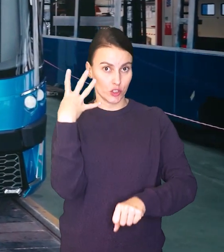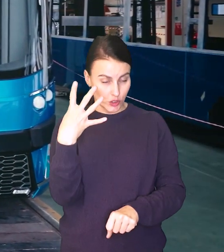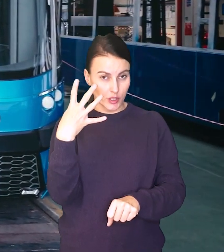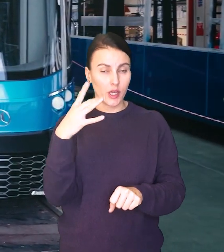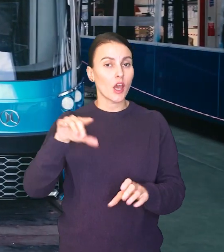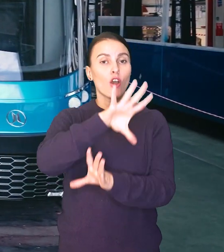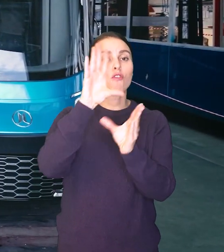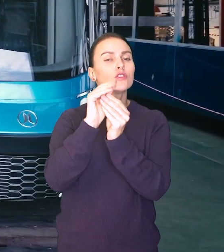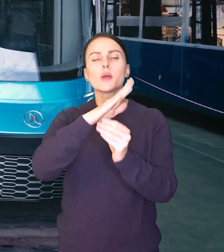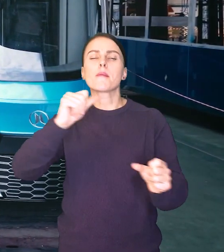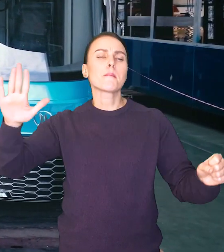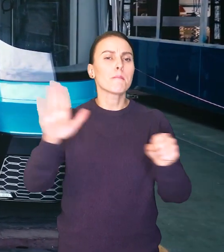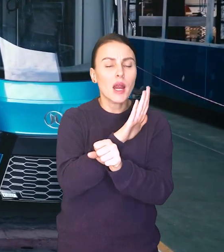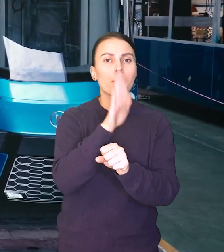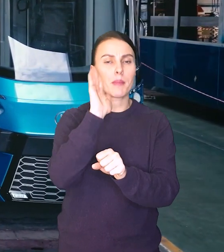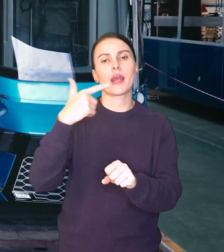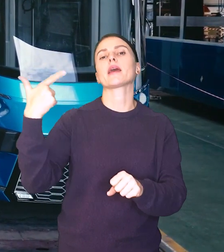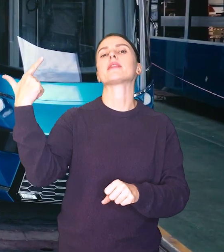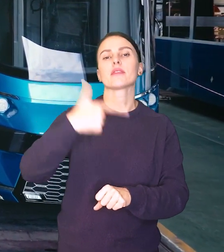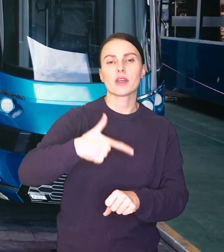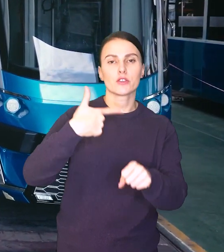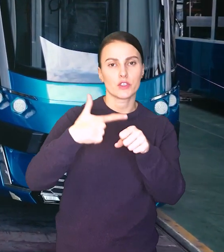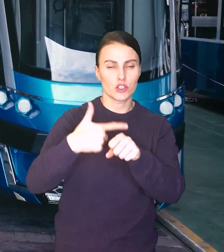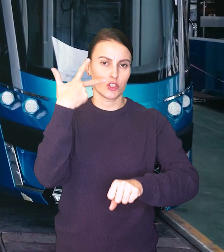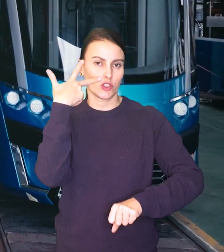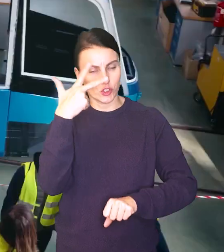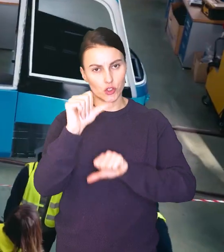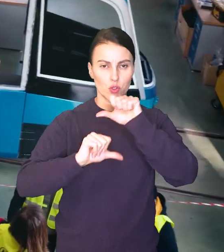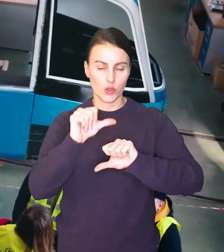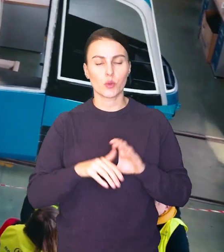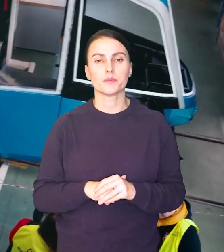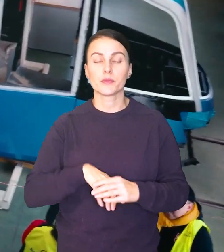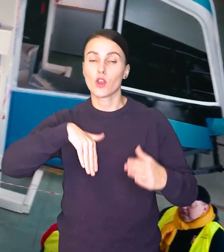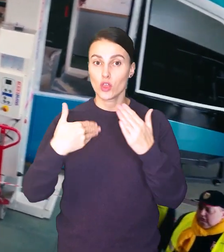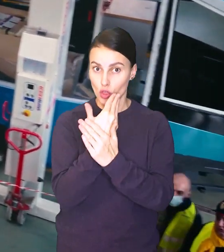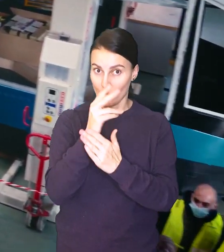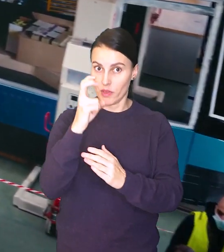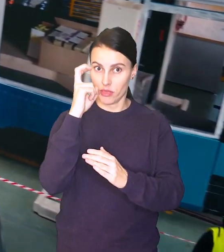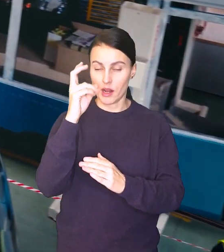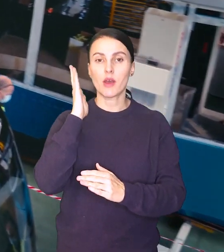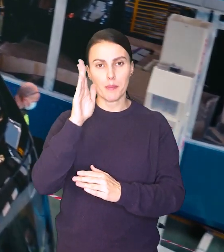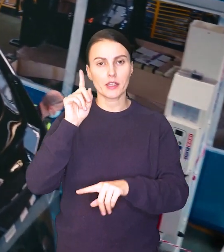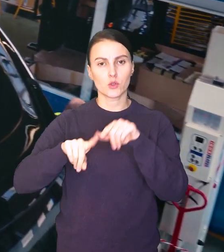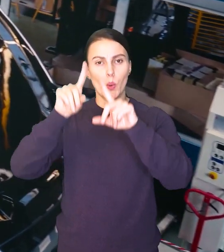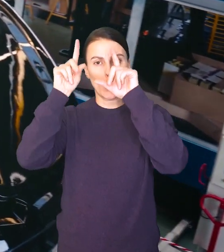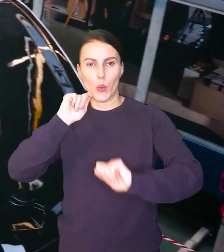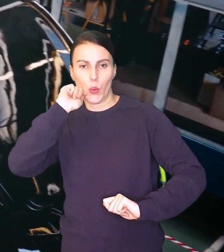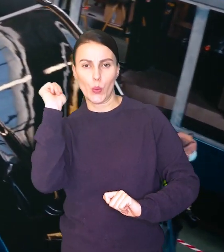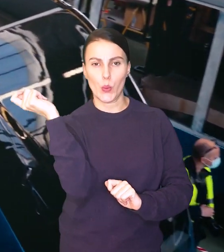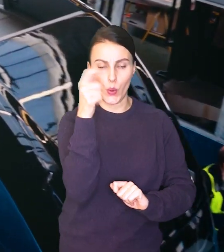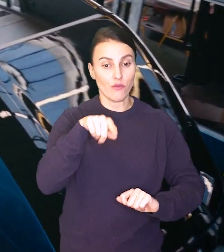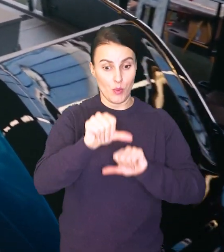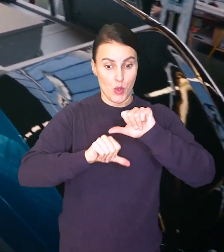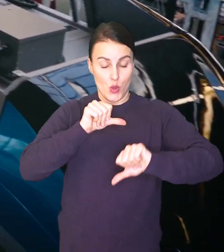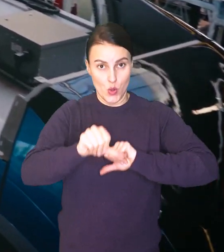takie tramwaje, a wszystkie trafią tu do końca 2023 roku. Nowy pojazd jeszcze w tym roku wyjedzie na